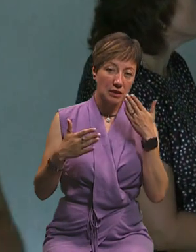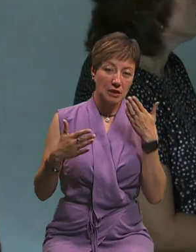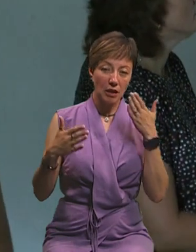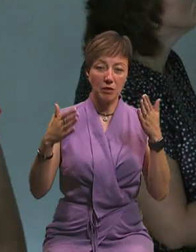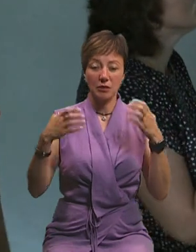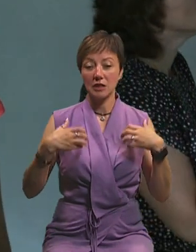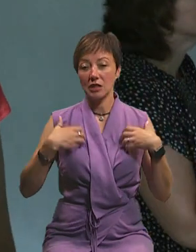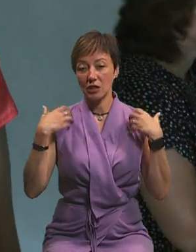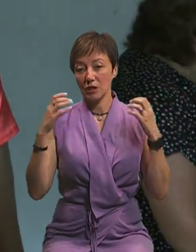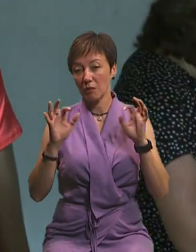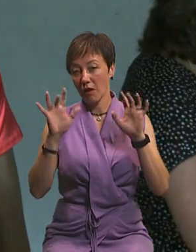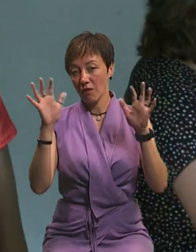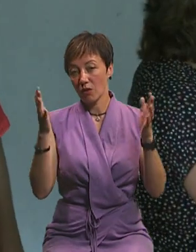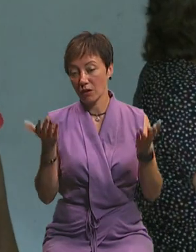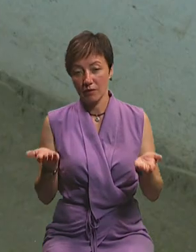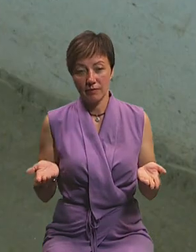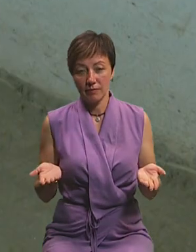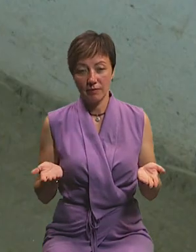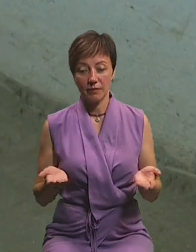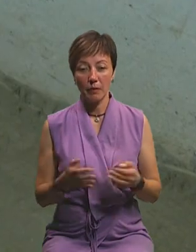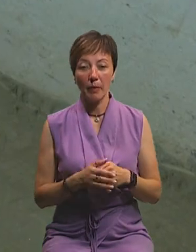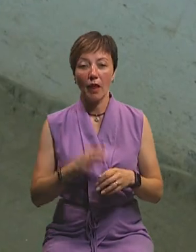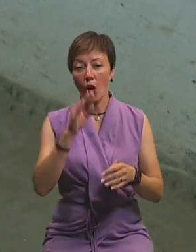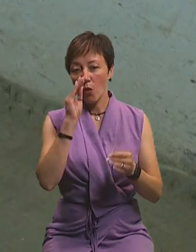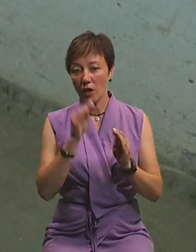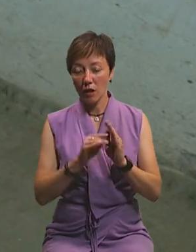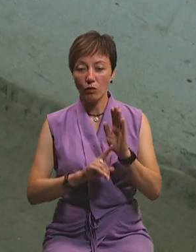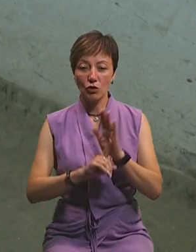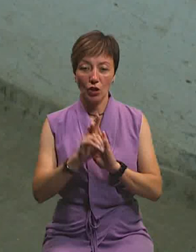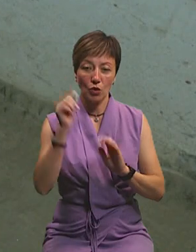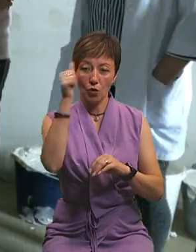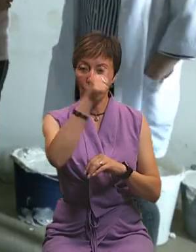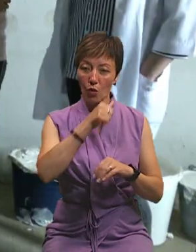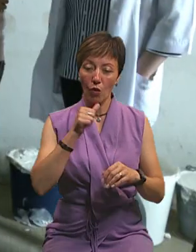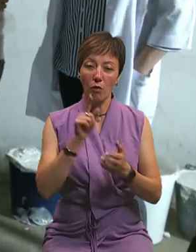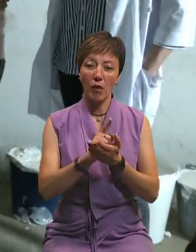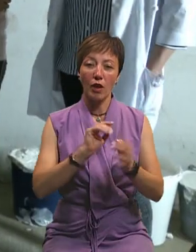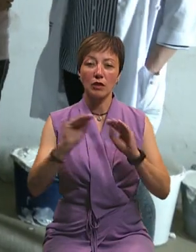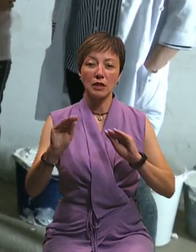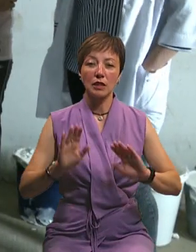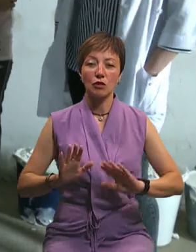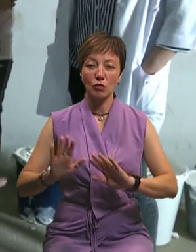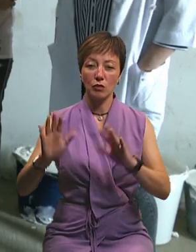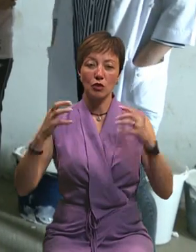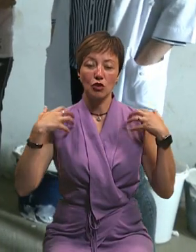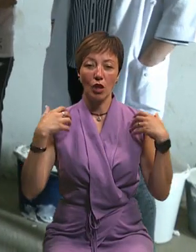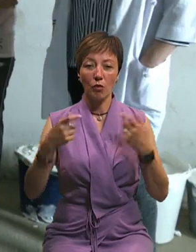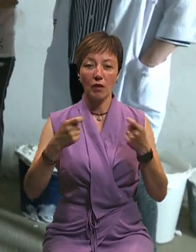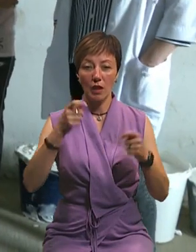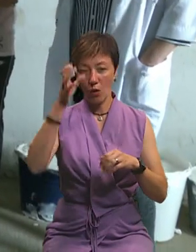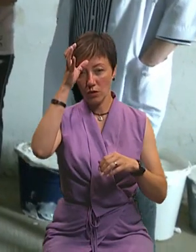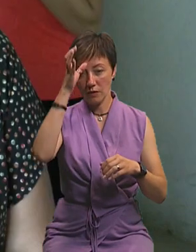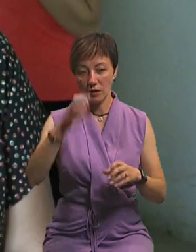там страшні павуки ти ну страшно укриття до початку навчального року мають облаштувати каже заступниця начальника управління освіти